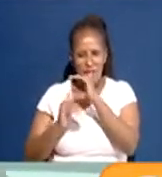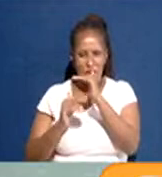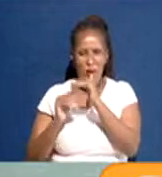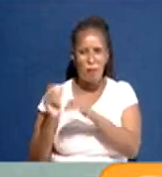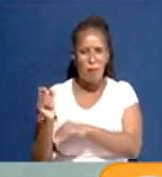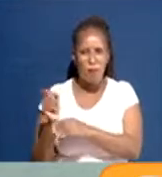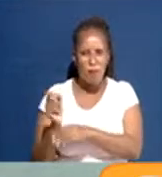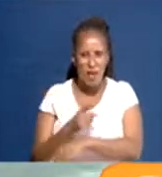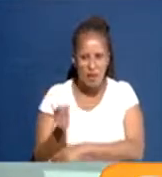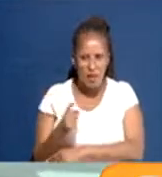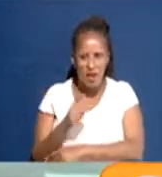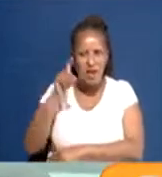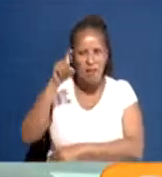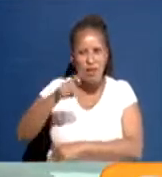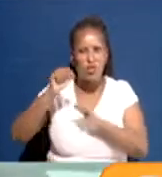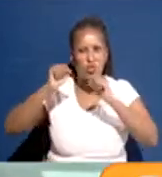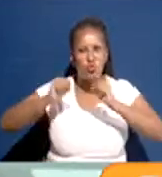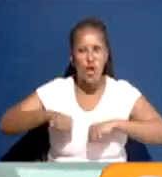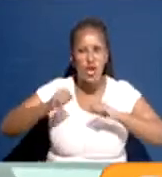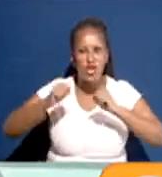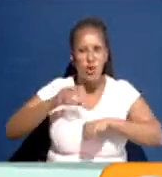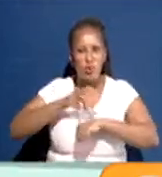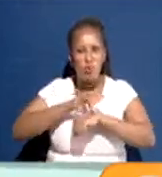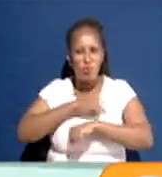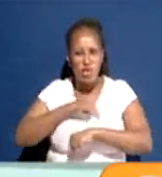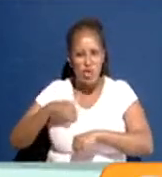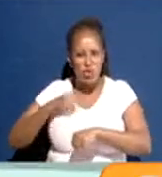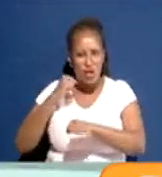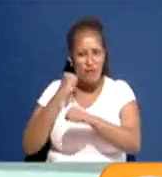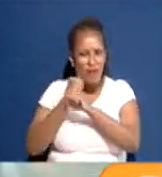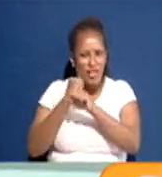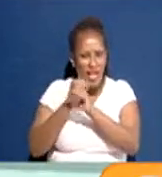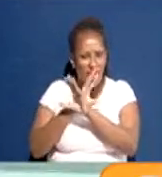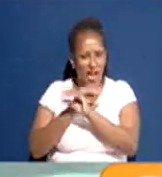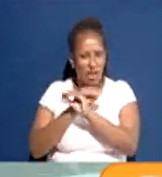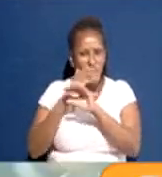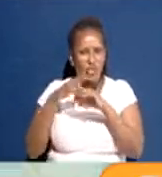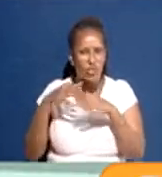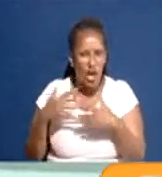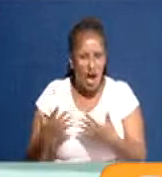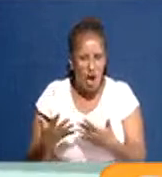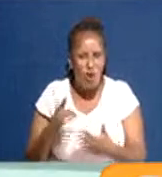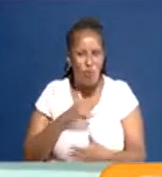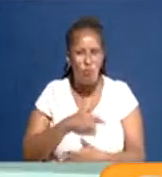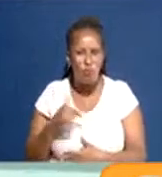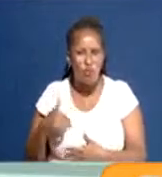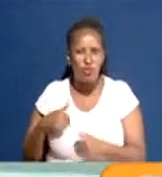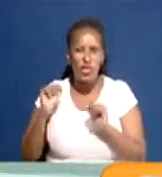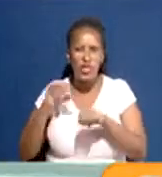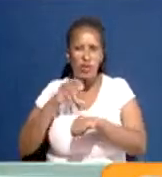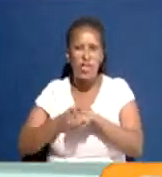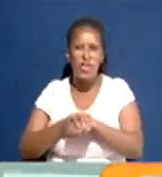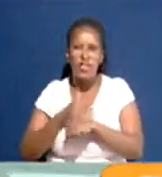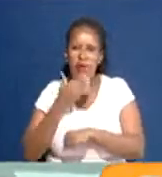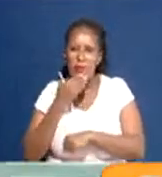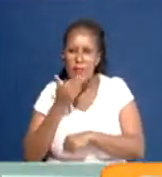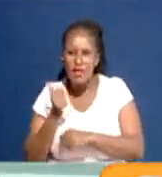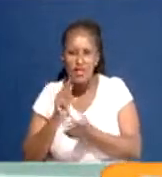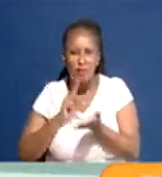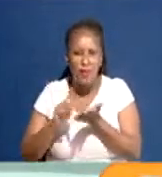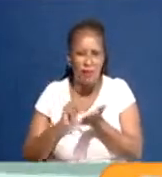lazima tukubaliane, how do we arrive at minimal wage? How do we arrive at a decent, livable